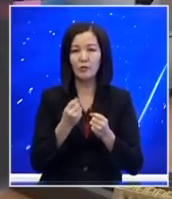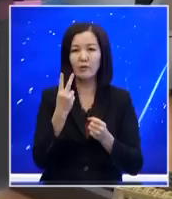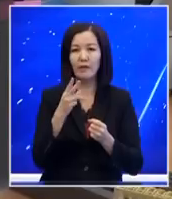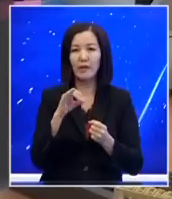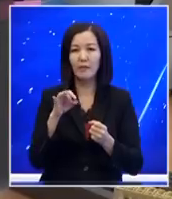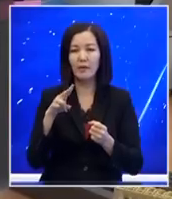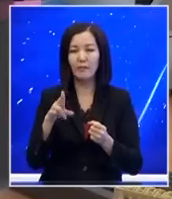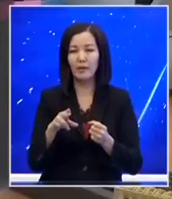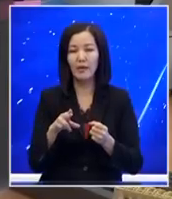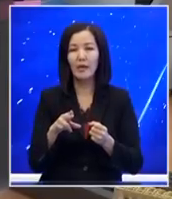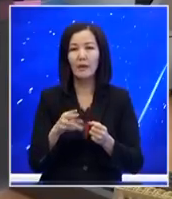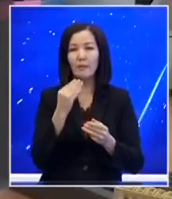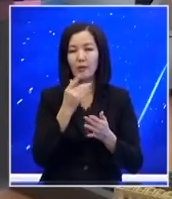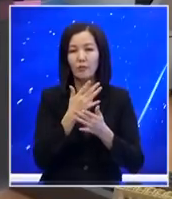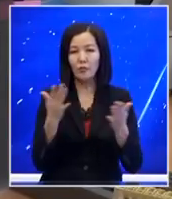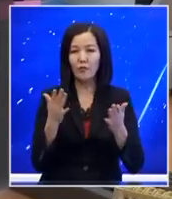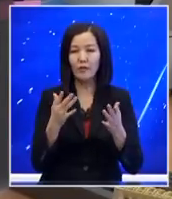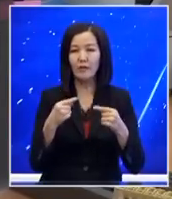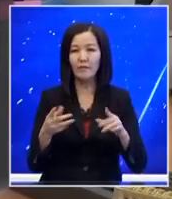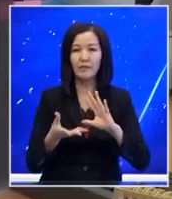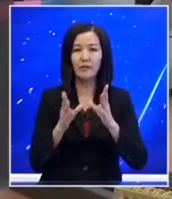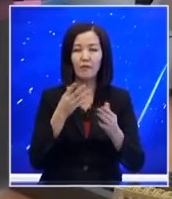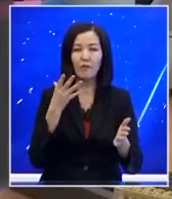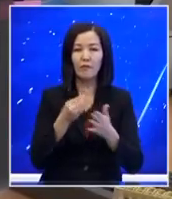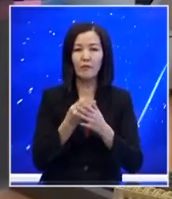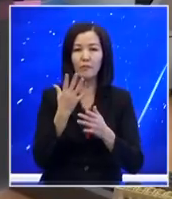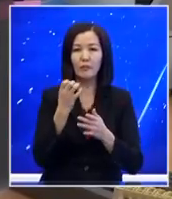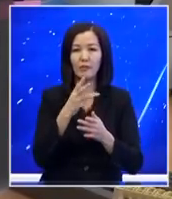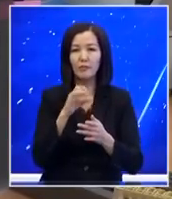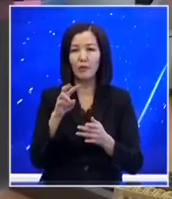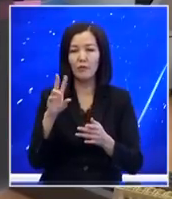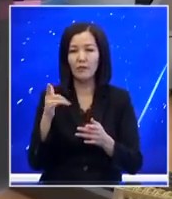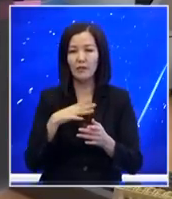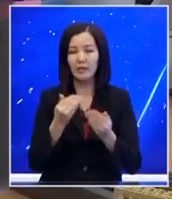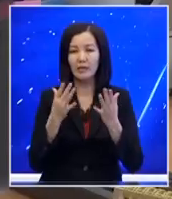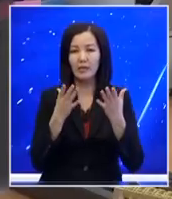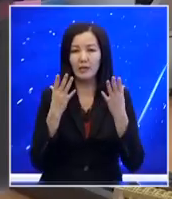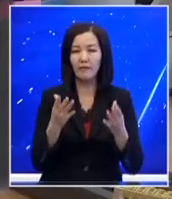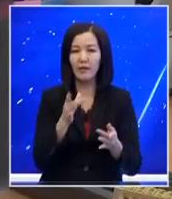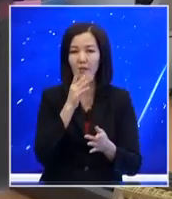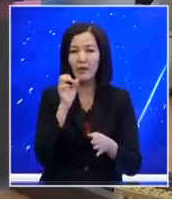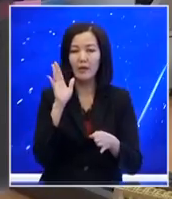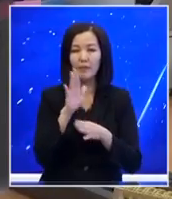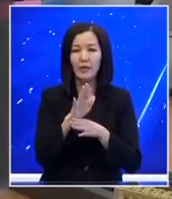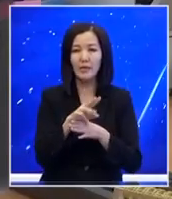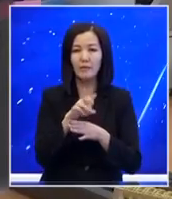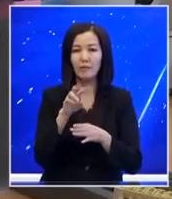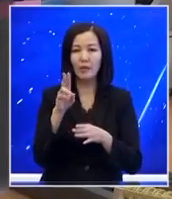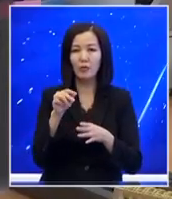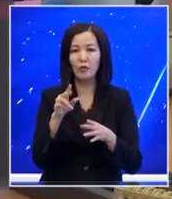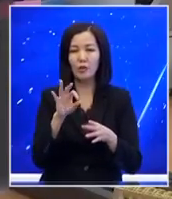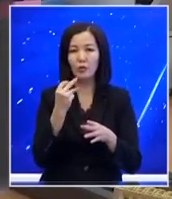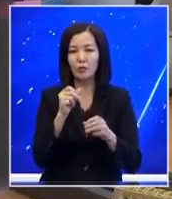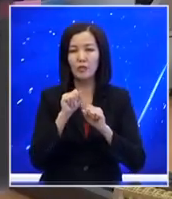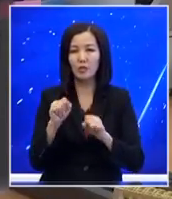МРП вместо продуктовых корзин. Всего выплачено свыше 500 миллионов тенге. В настоящее время в приказ Минтруда и социальной защиты